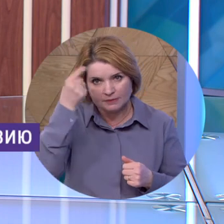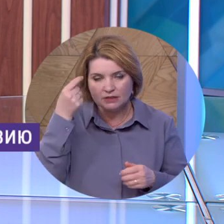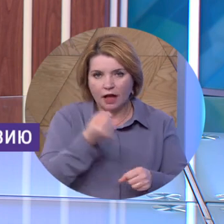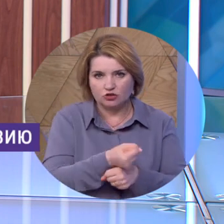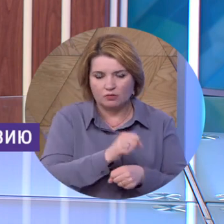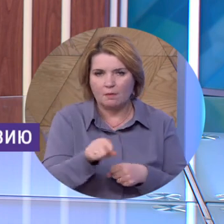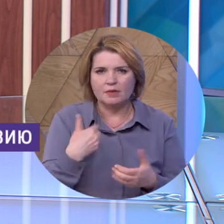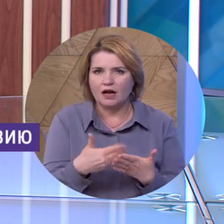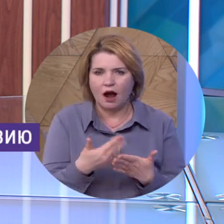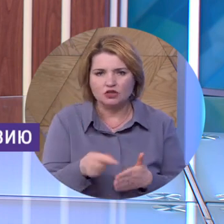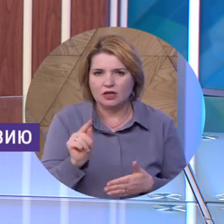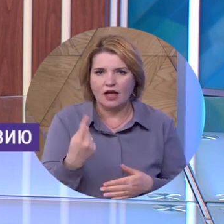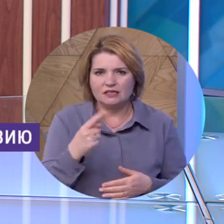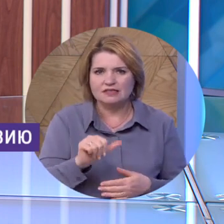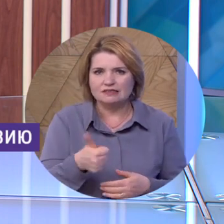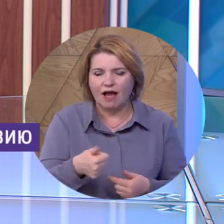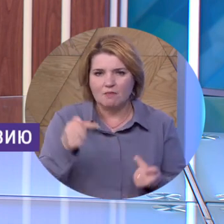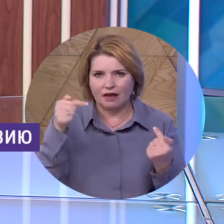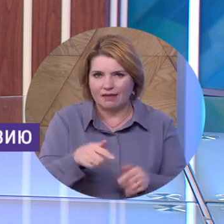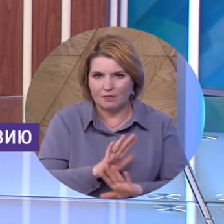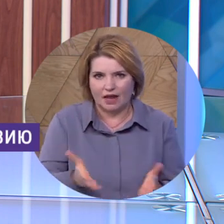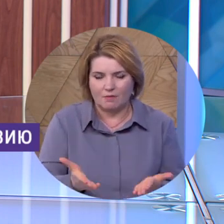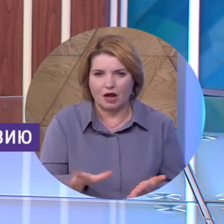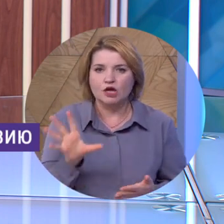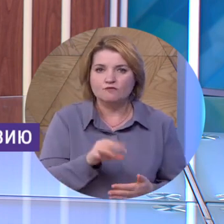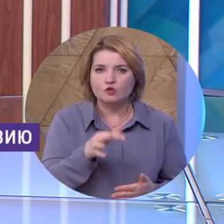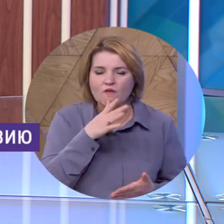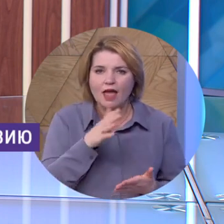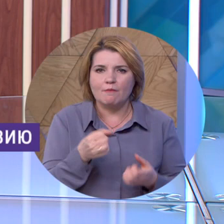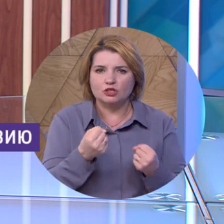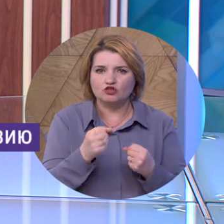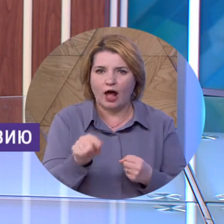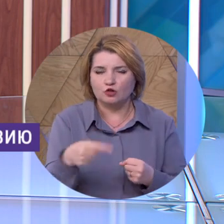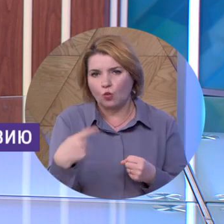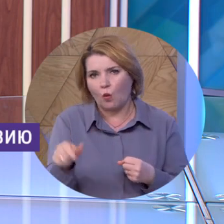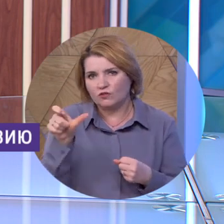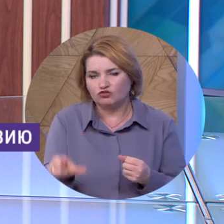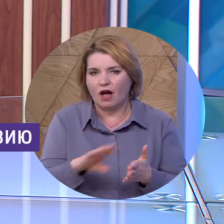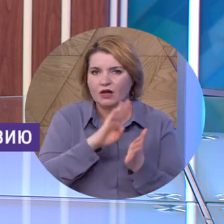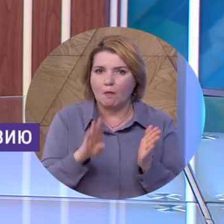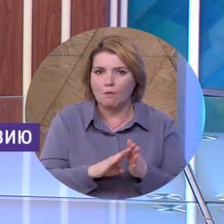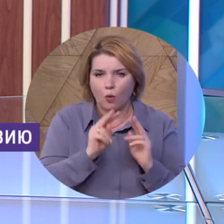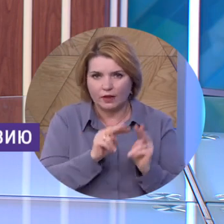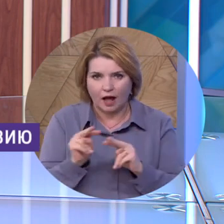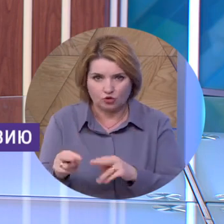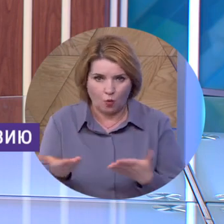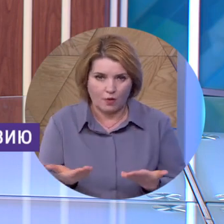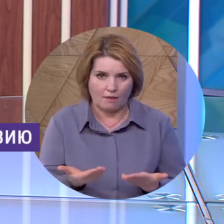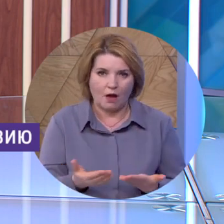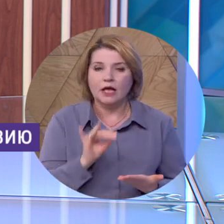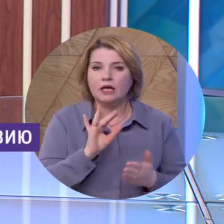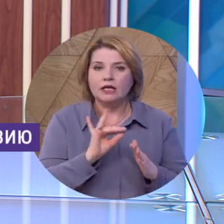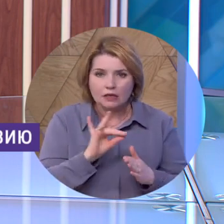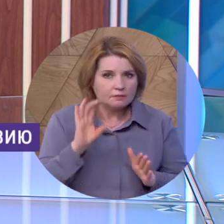самых неприемлемых. В любом случае, попытка держать нас под контролем в рамках понятных и посылов и установок только